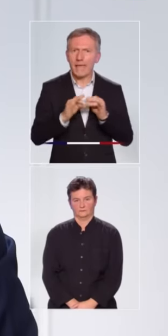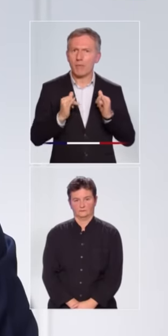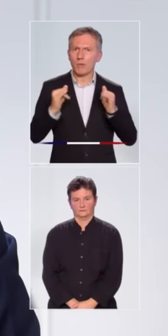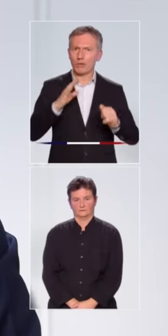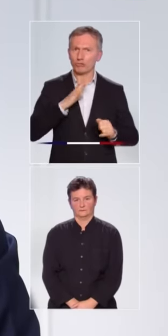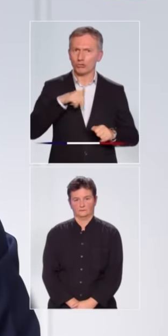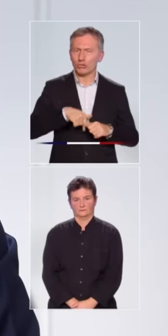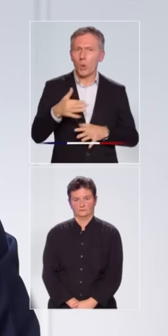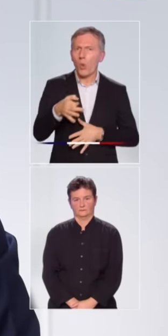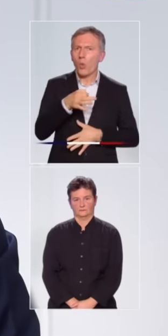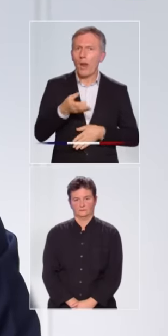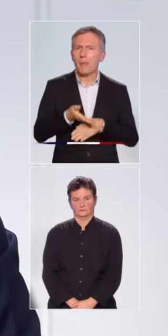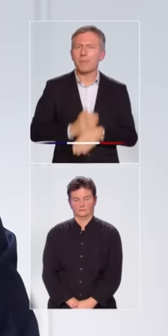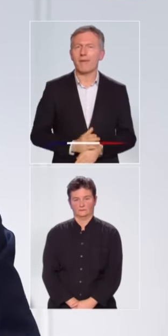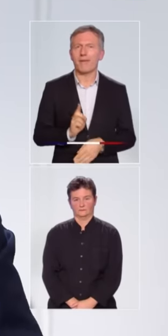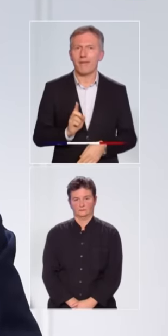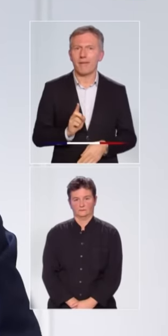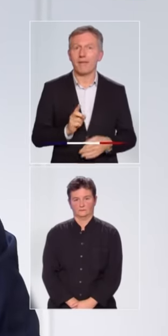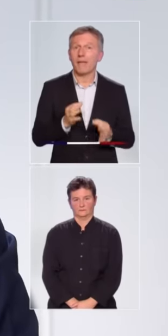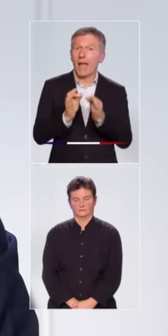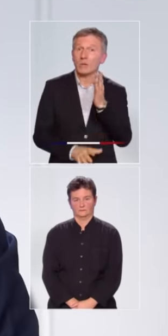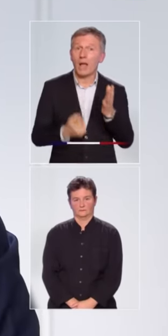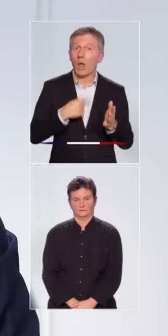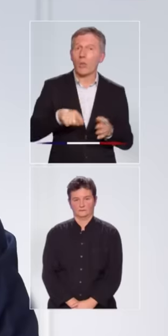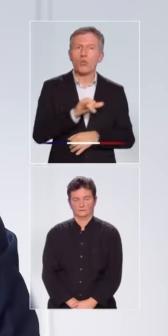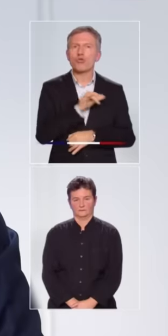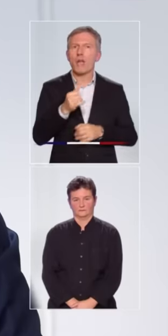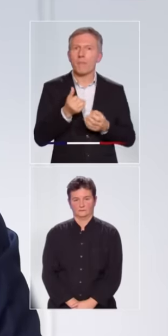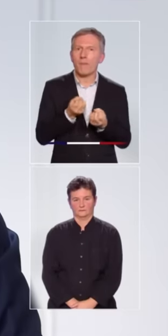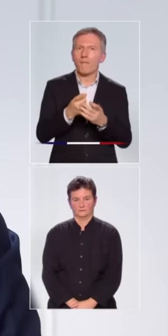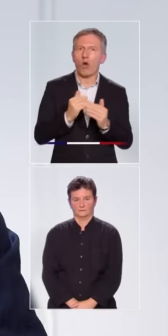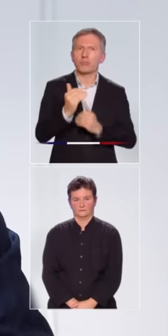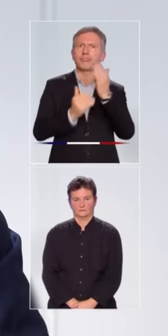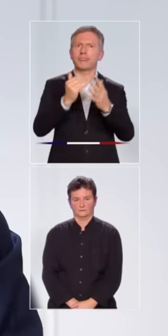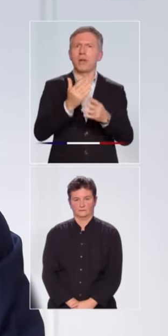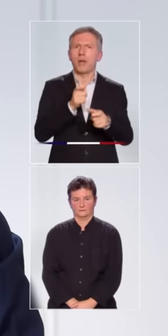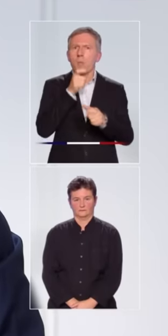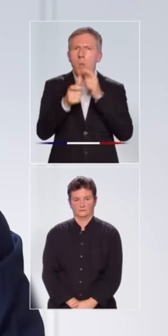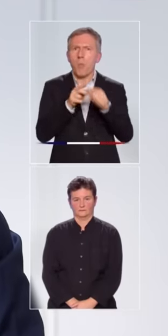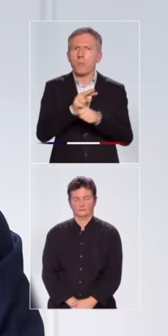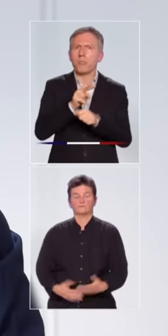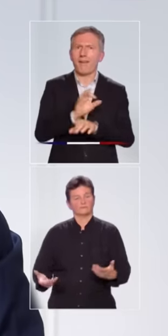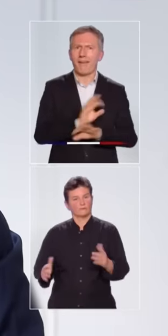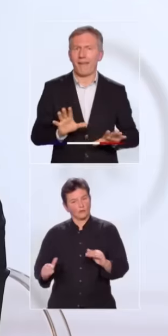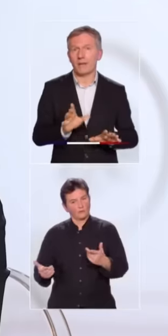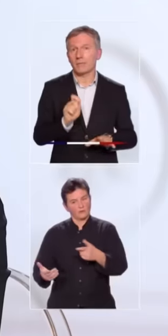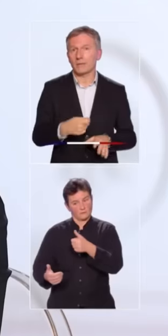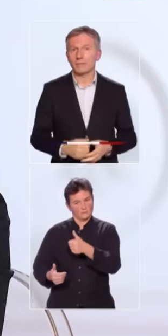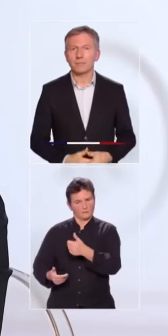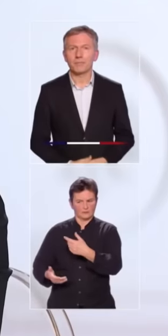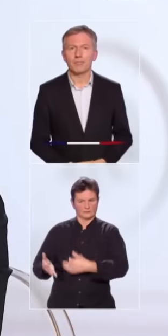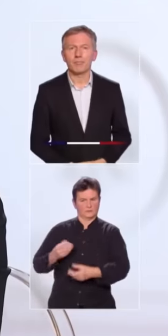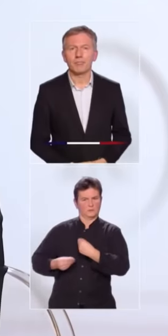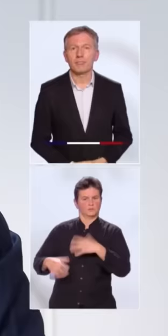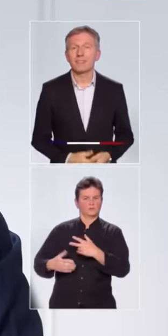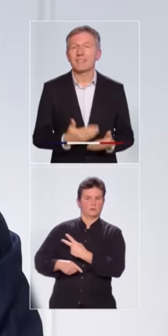arme, et donc de ne jamais être dans l'escalade, ni verbale, ni évidemment de fait. Mais pourtant, il brandit la menace. Je